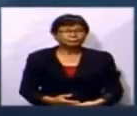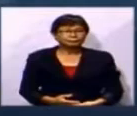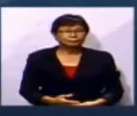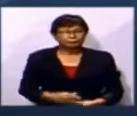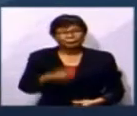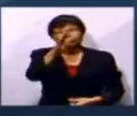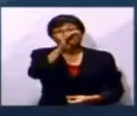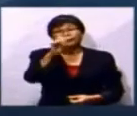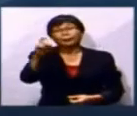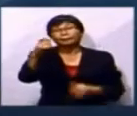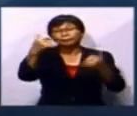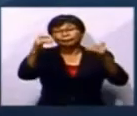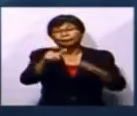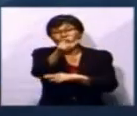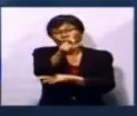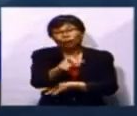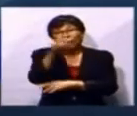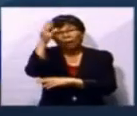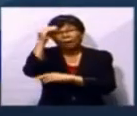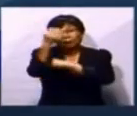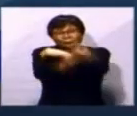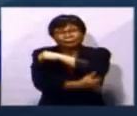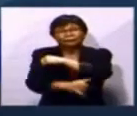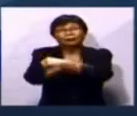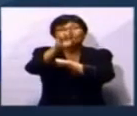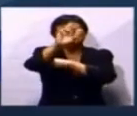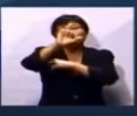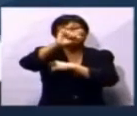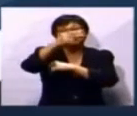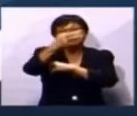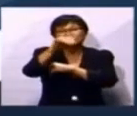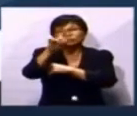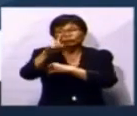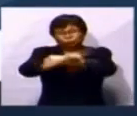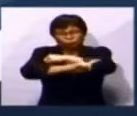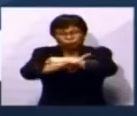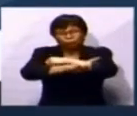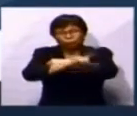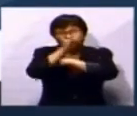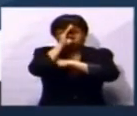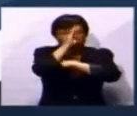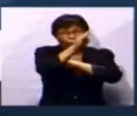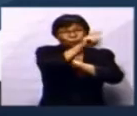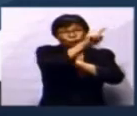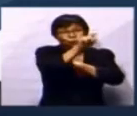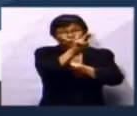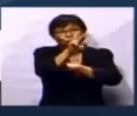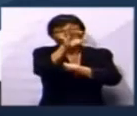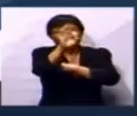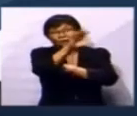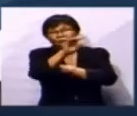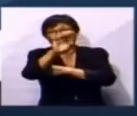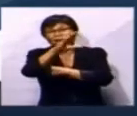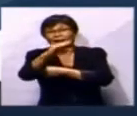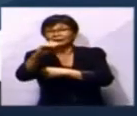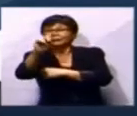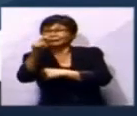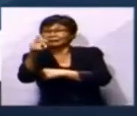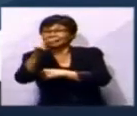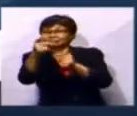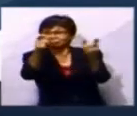Bagi bekas pemain persorangan lelaki negara Rashid Siddiq, hukuman yang dikenakan ke atas Zul Fazli dan Tan Chun